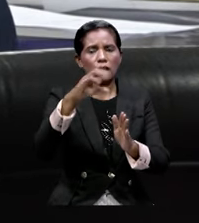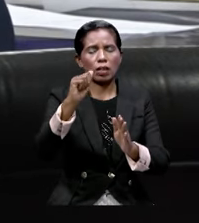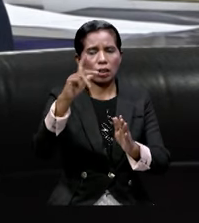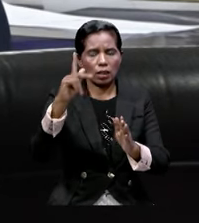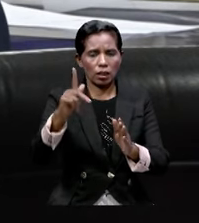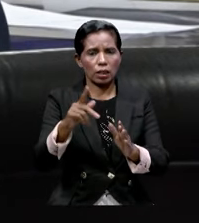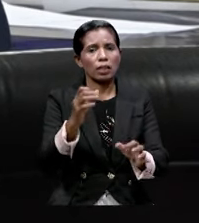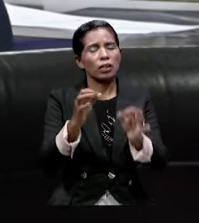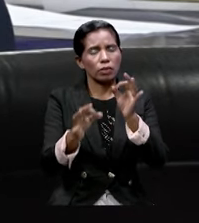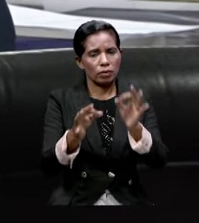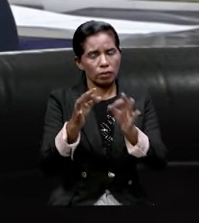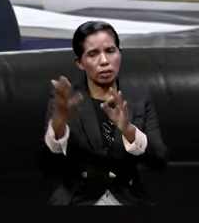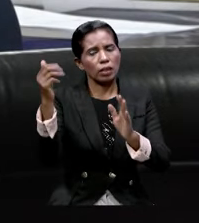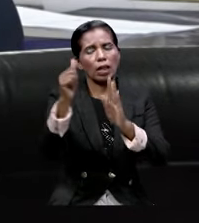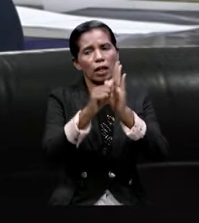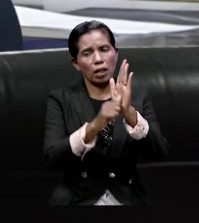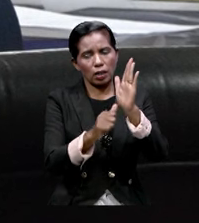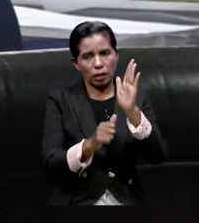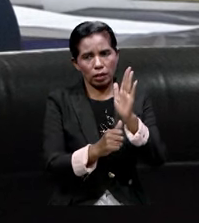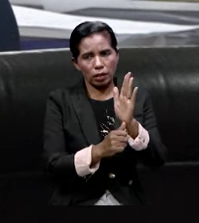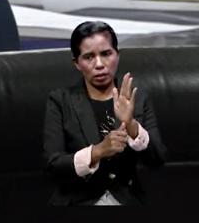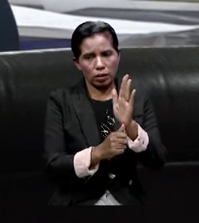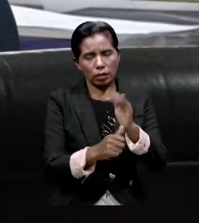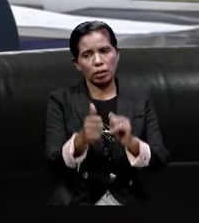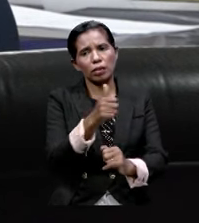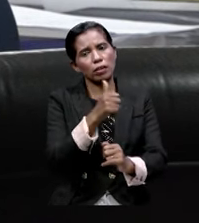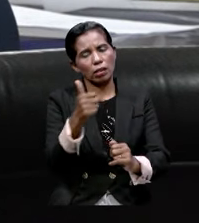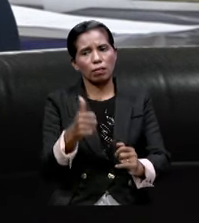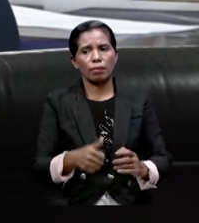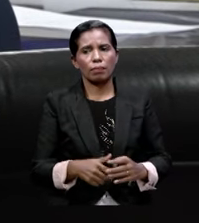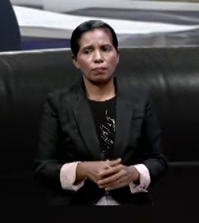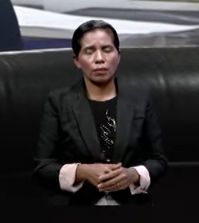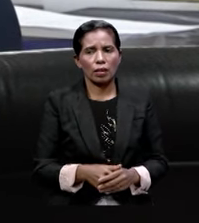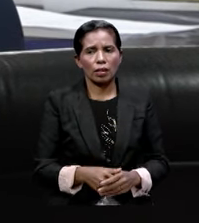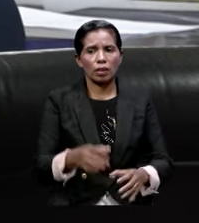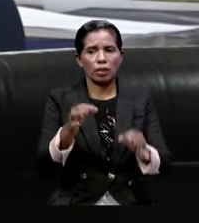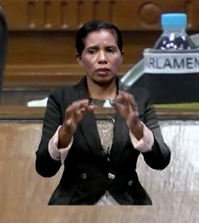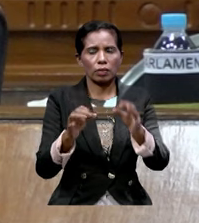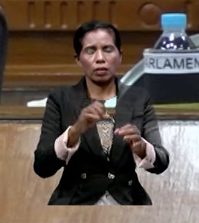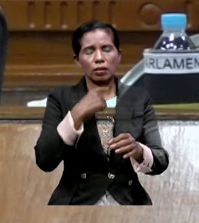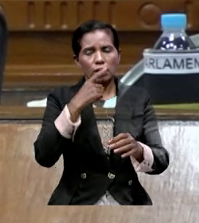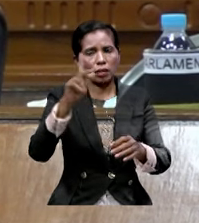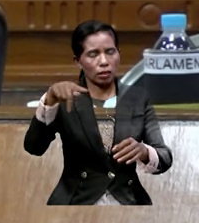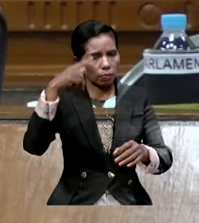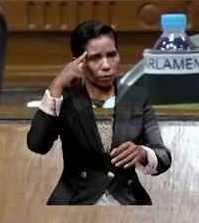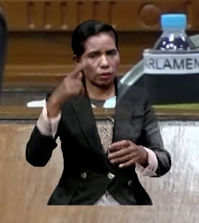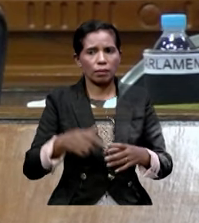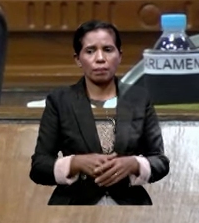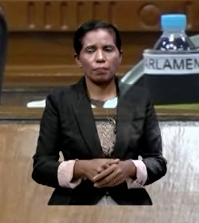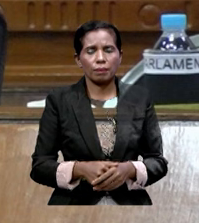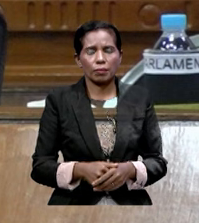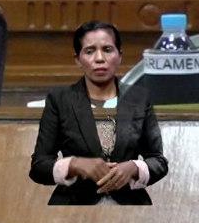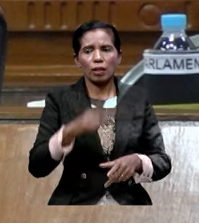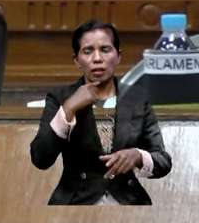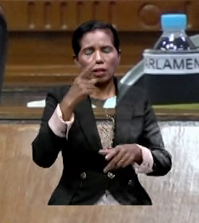ida ia azenda sil kuluma karek o karek yang mose vinganza politika hatamba